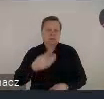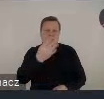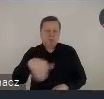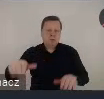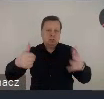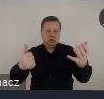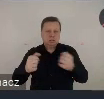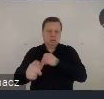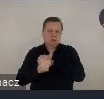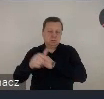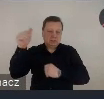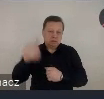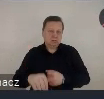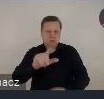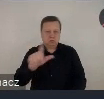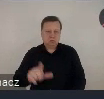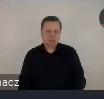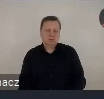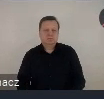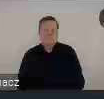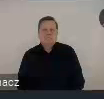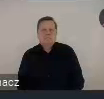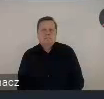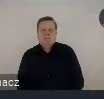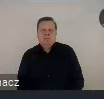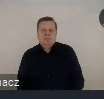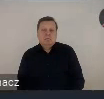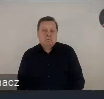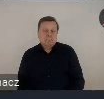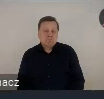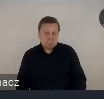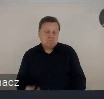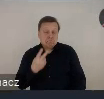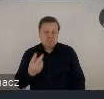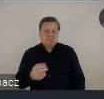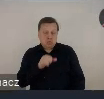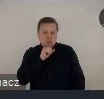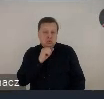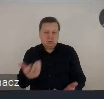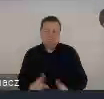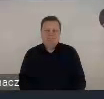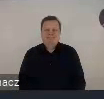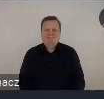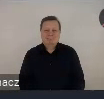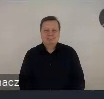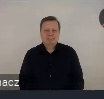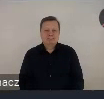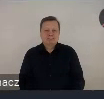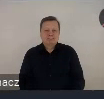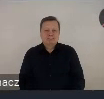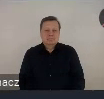670 000 złotych, czyli całkiem pokaźna kwota. No i